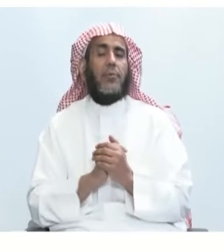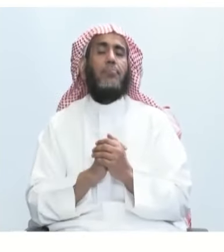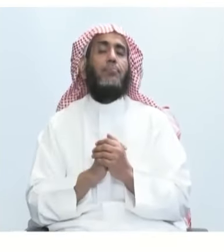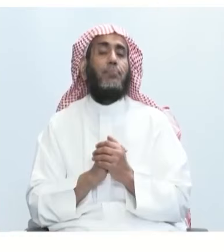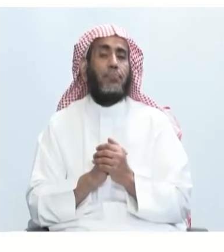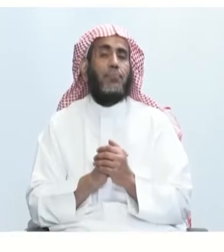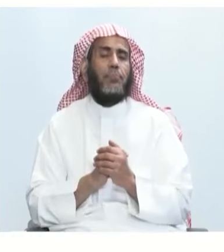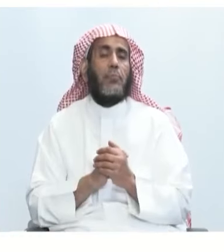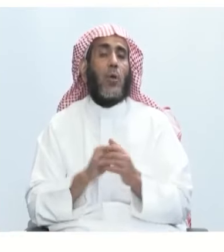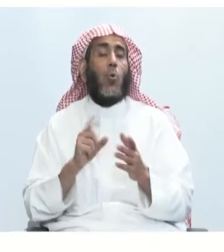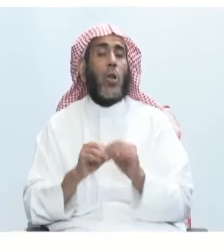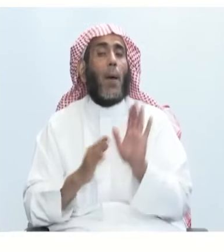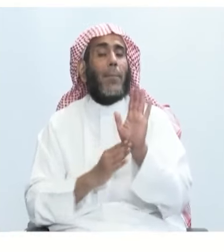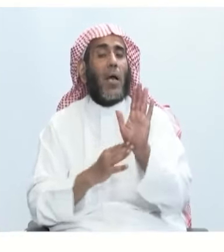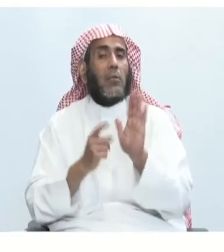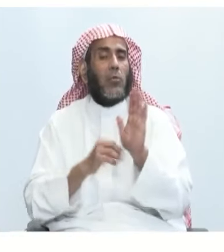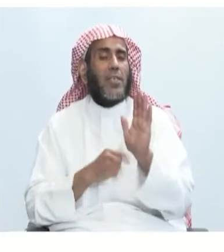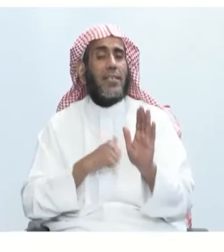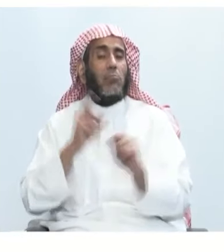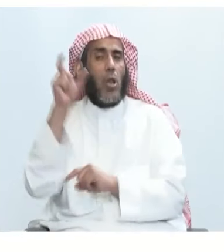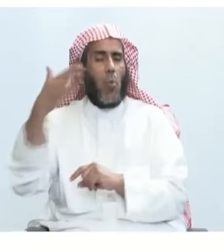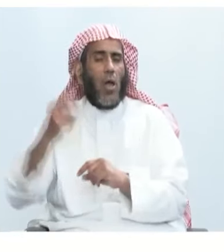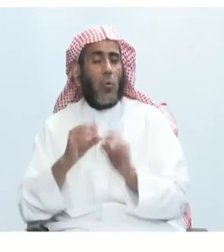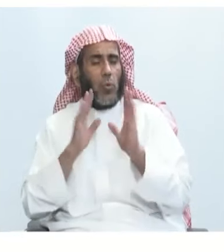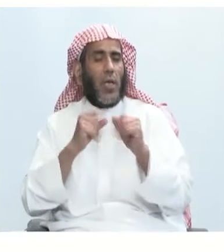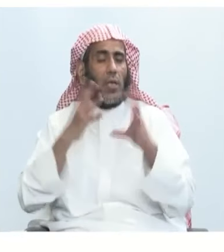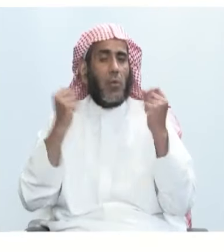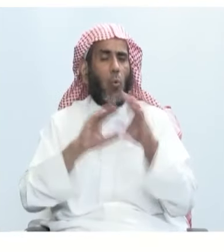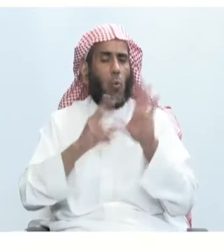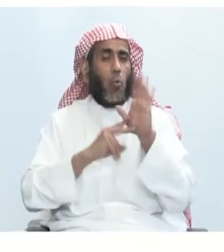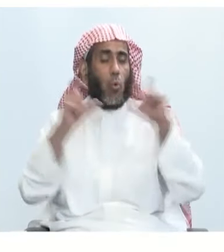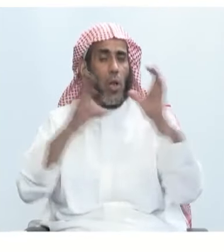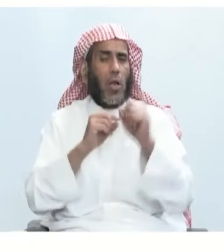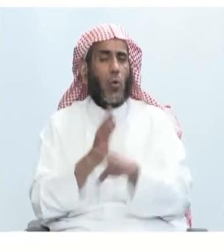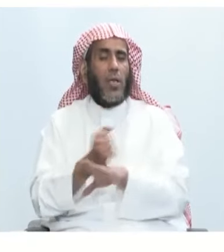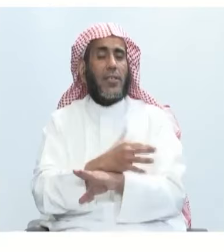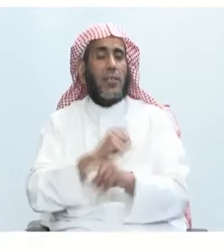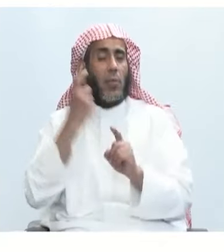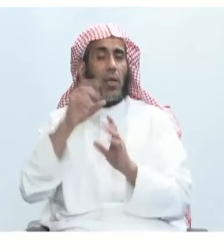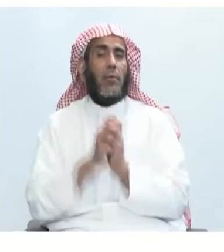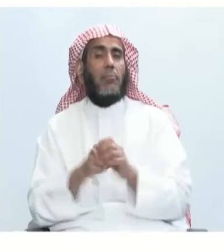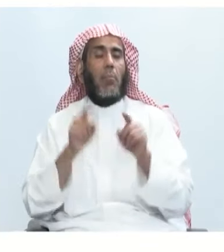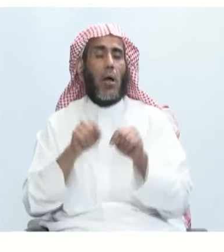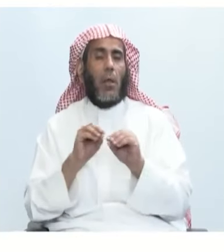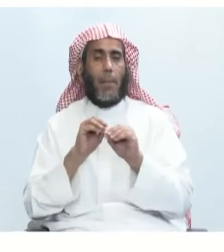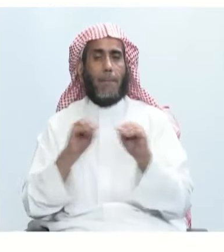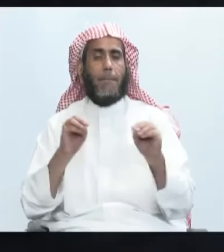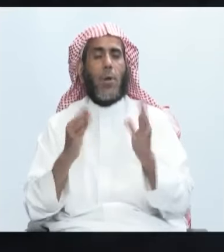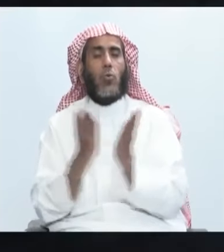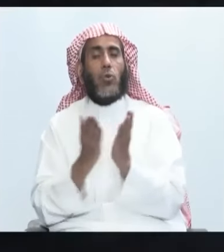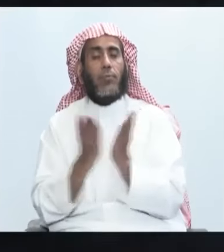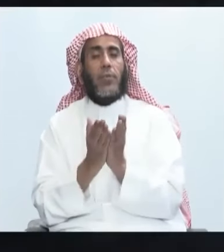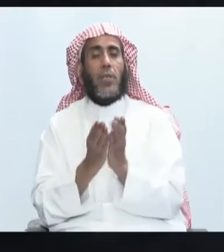ذلك هنا بطاقه ملاحظه اسم المحاضر والدقه العلميه وضوح العرض واساليب الاقناع واساليب الاقناع هذا ما اردنا ان